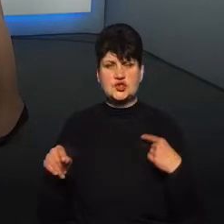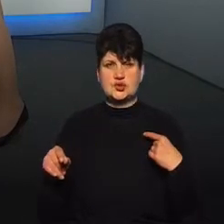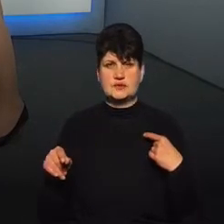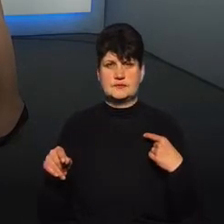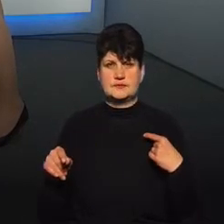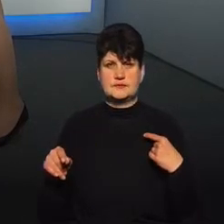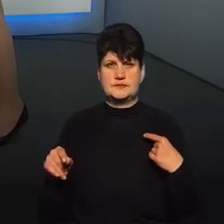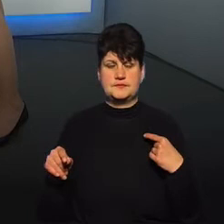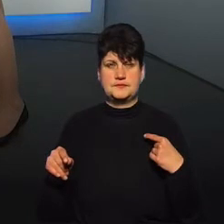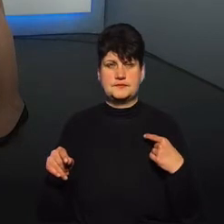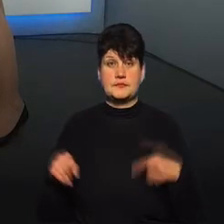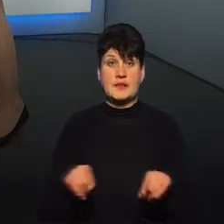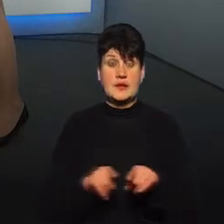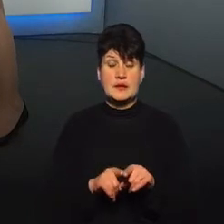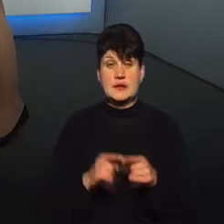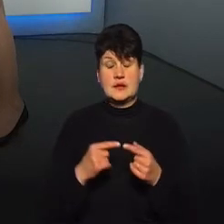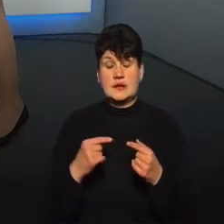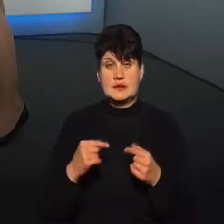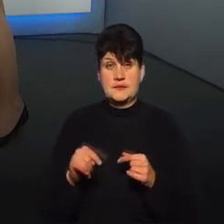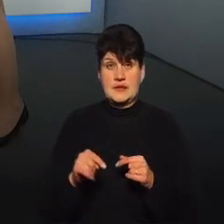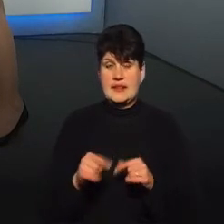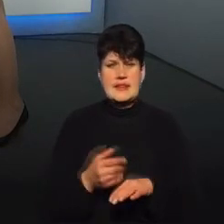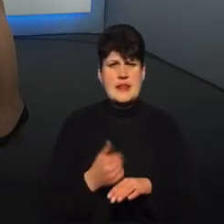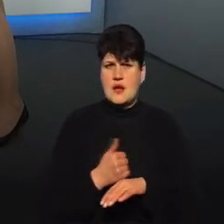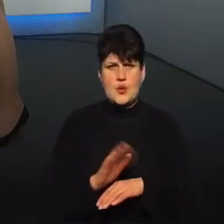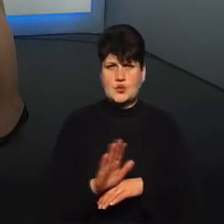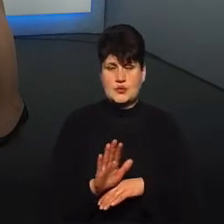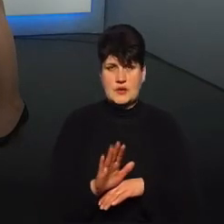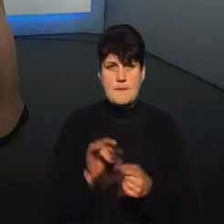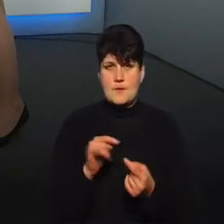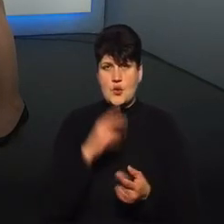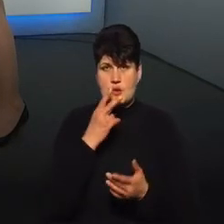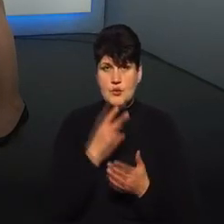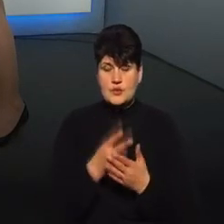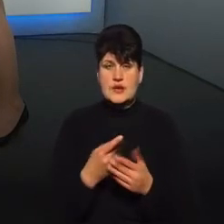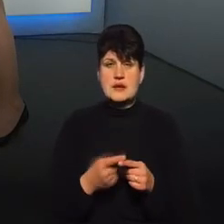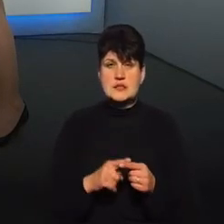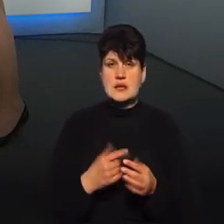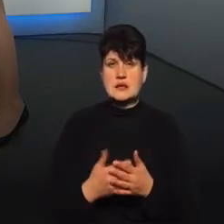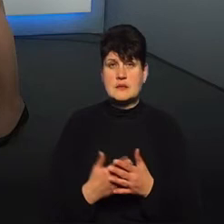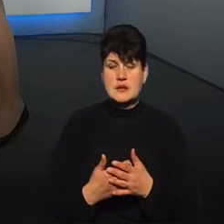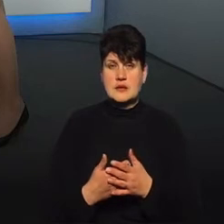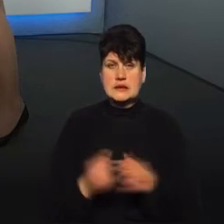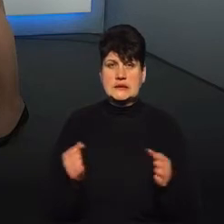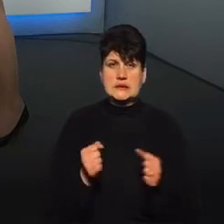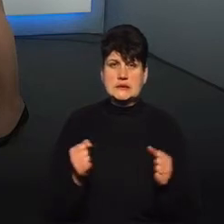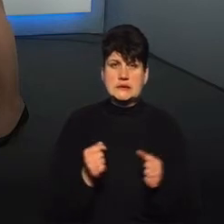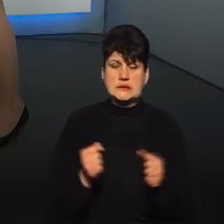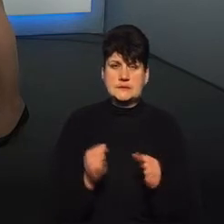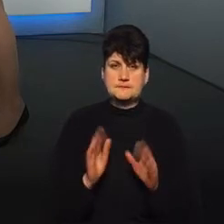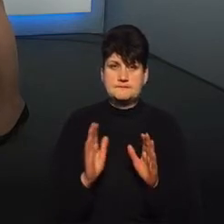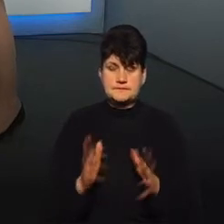такі побічні, ну не основні протипокази, а це, наприклад, лихоманка в вагітної,